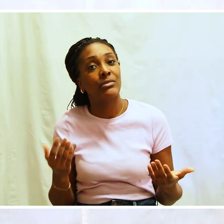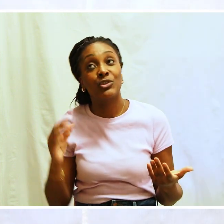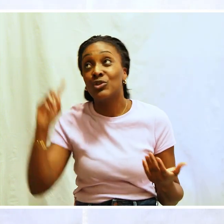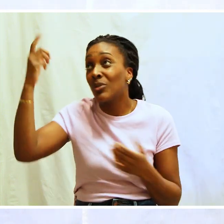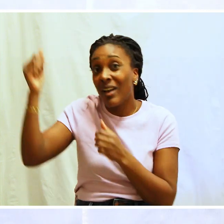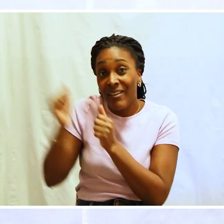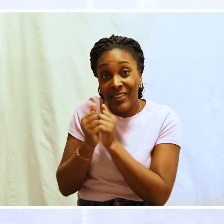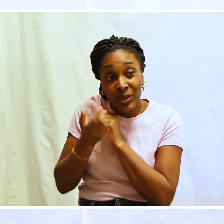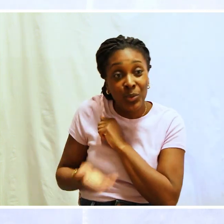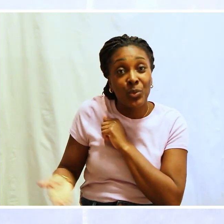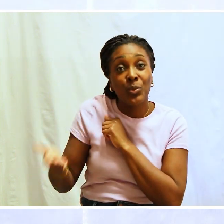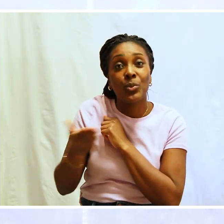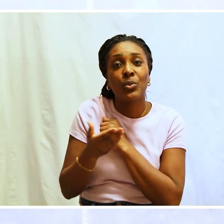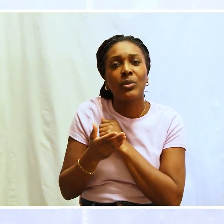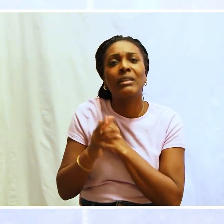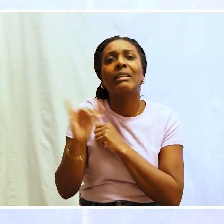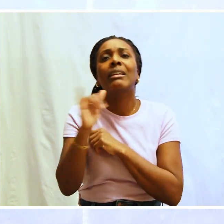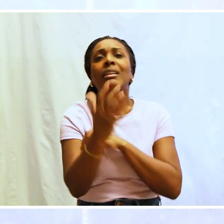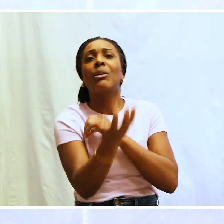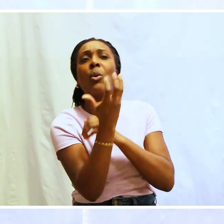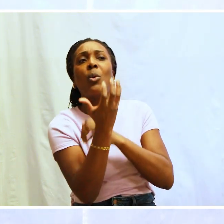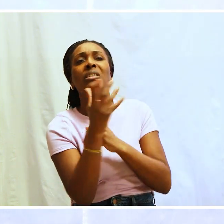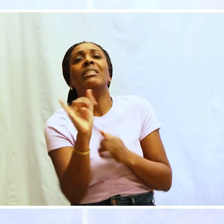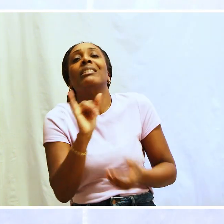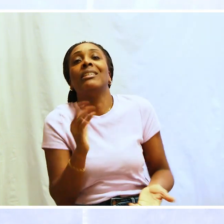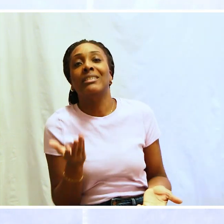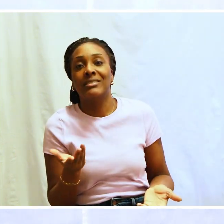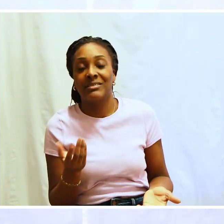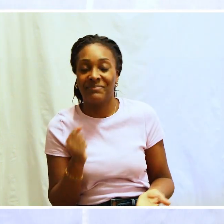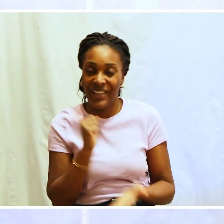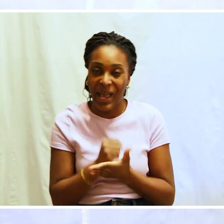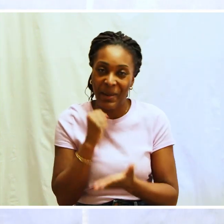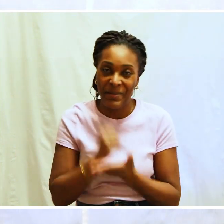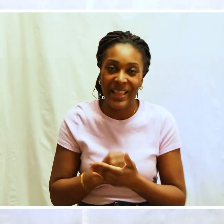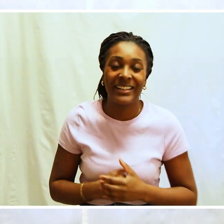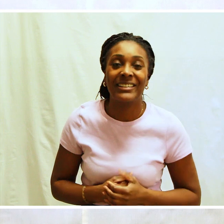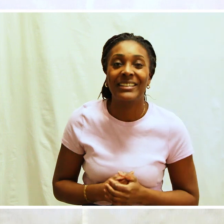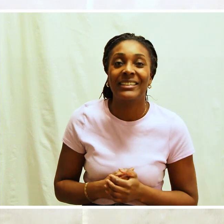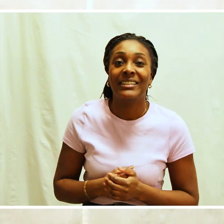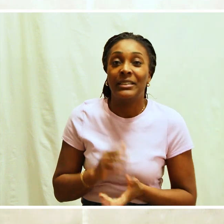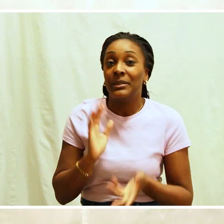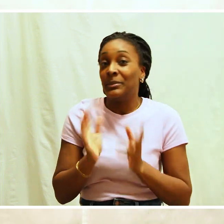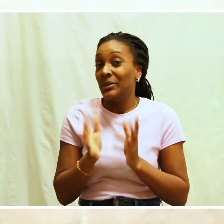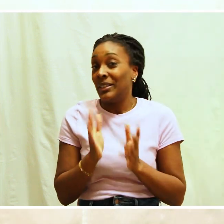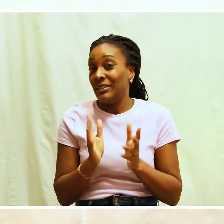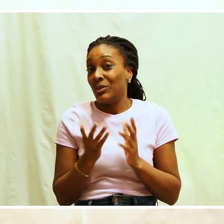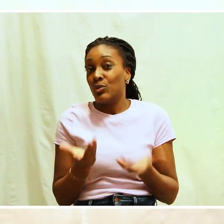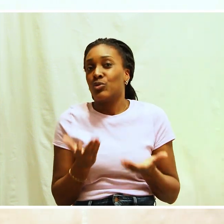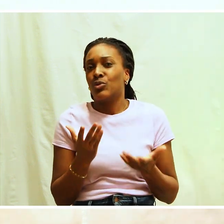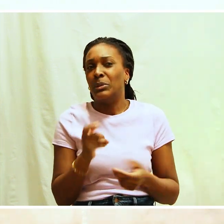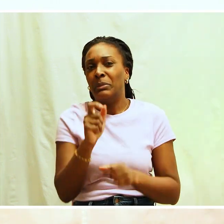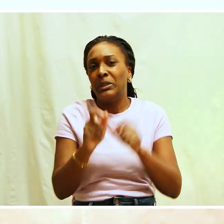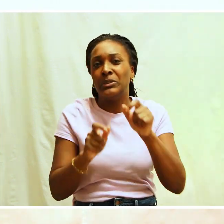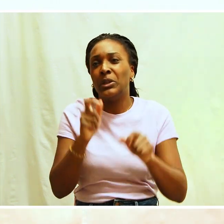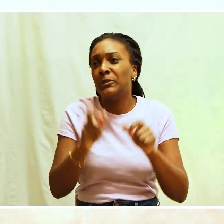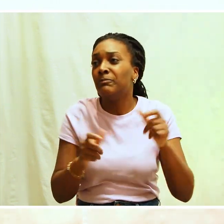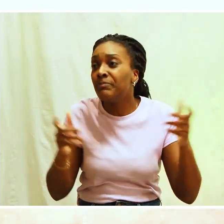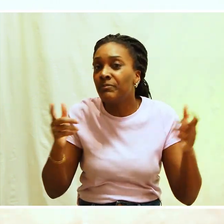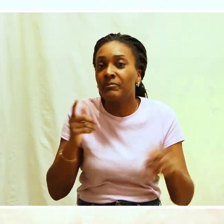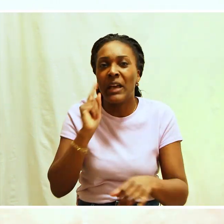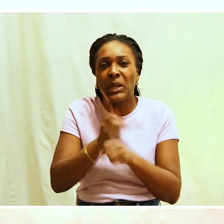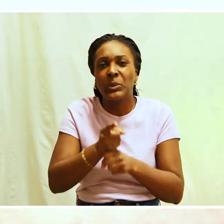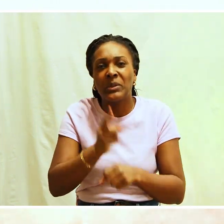notre côté, qui peut tenir contre nous? Amen. Peut-être qu'aujourd'hui, tu as comme des accusations ou de